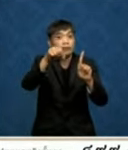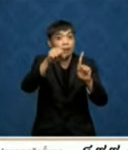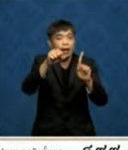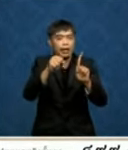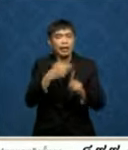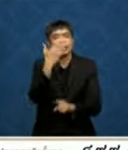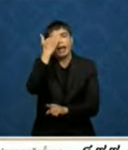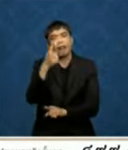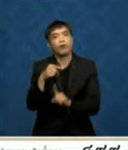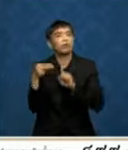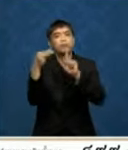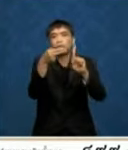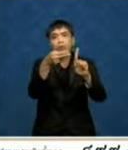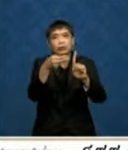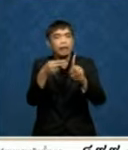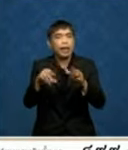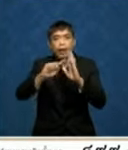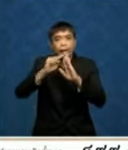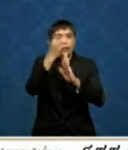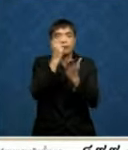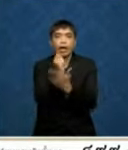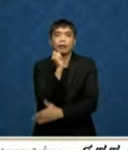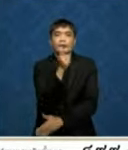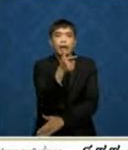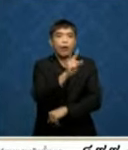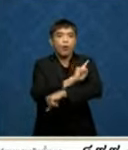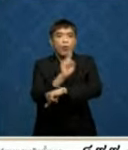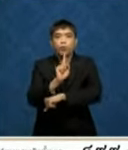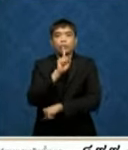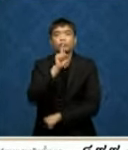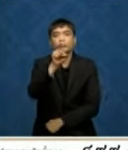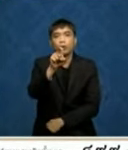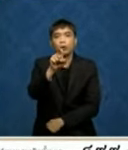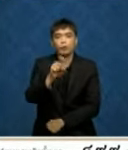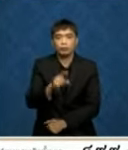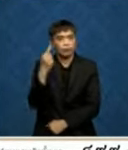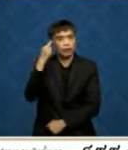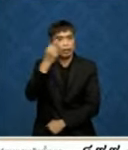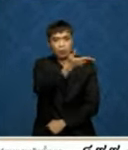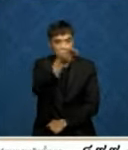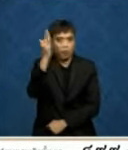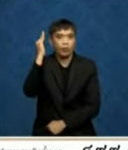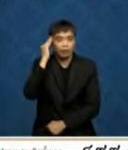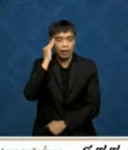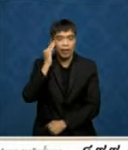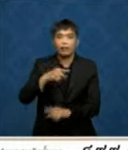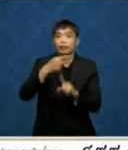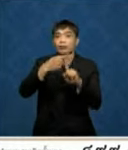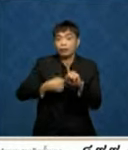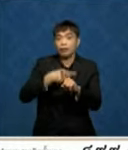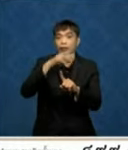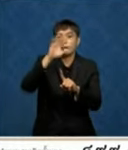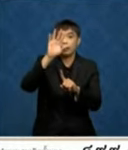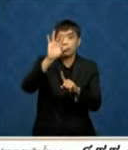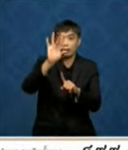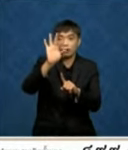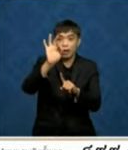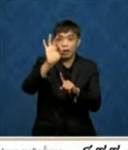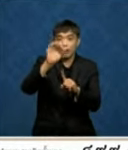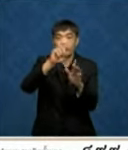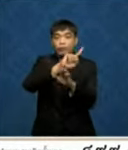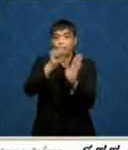งินเมื่อไหร่ครับท่านประธานซึ่งเราก็ทราบกันดีครับท่านประธานว่าเป็นหลัง30กันยาก็คือเป็นไตรมาสแรกของปีงบประมาณ